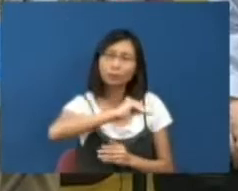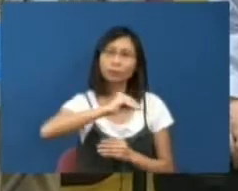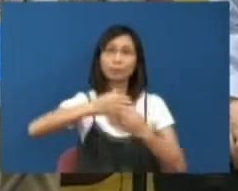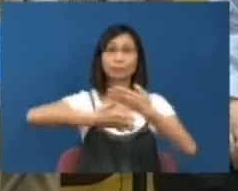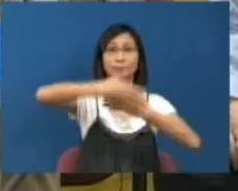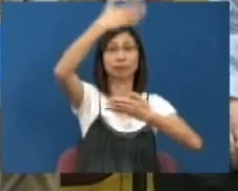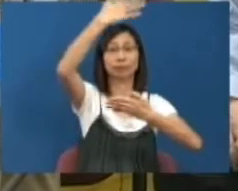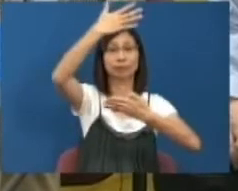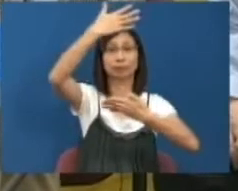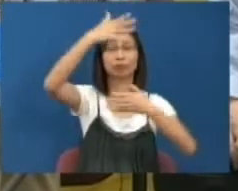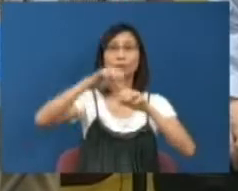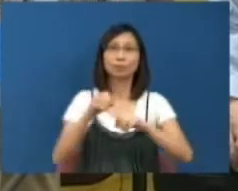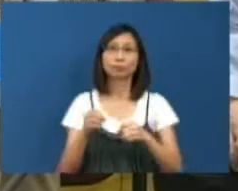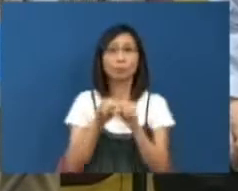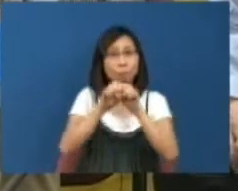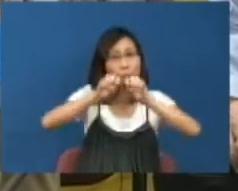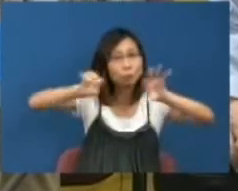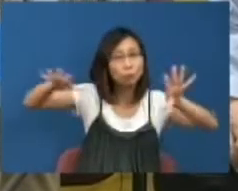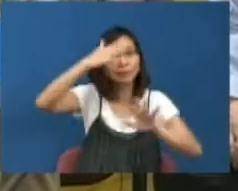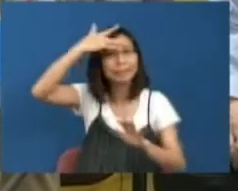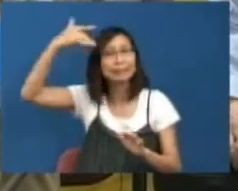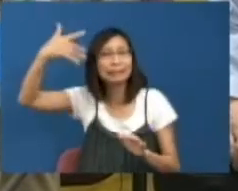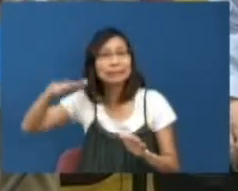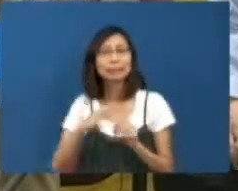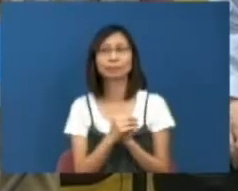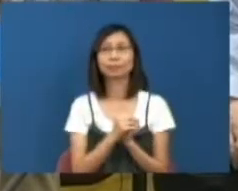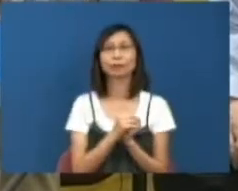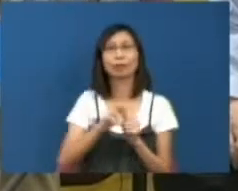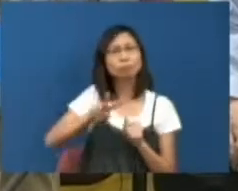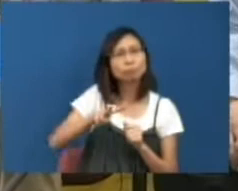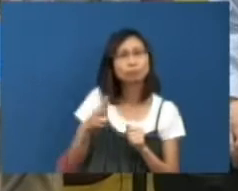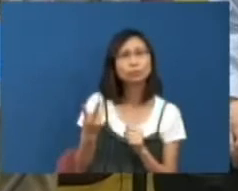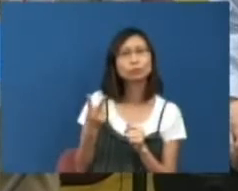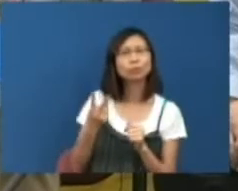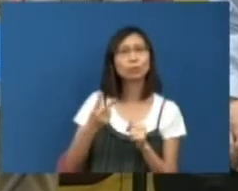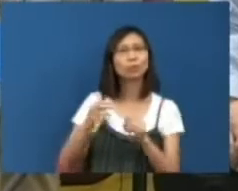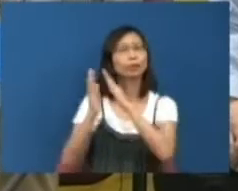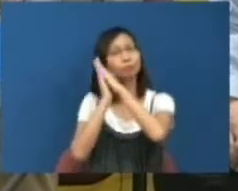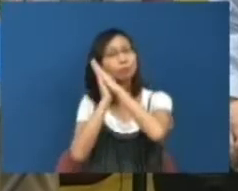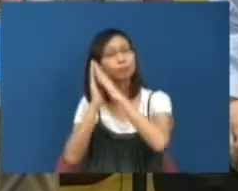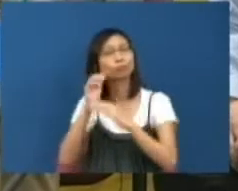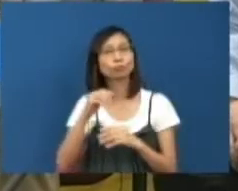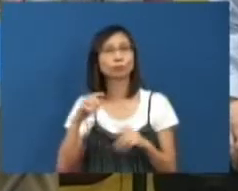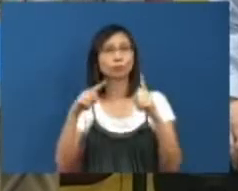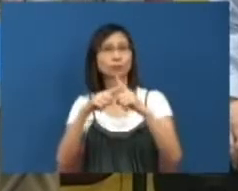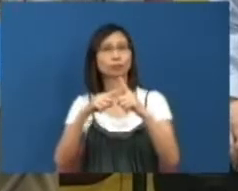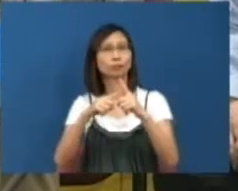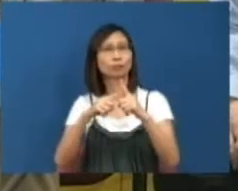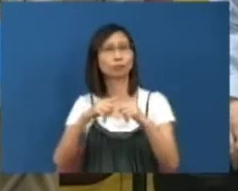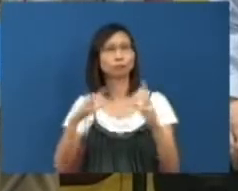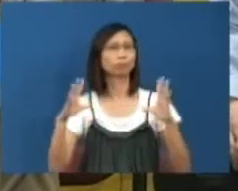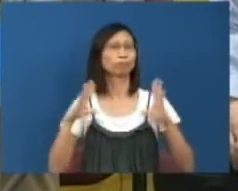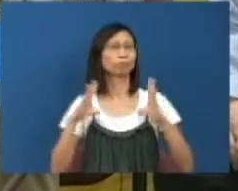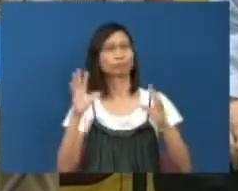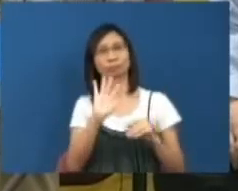咧就放翻啲熱出嚟啊。係 咯， 咁依啲熱嘅時候，咁變咗你啲居民咧就好唔舒服。係 啊， 咁啊變咗咧，佢